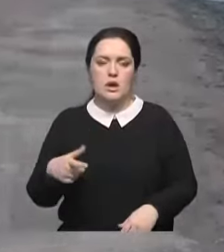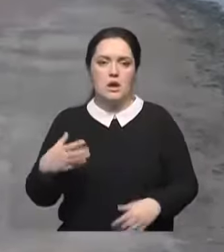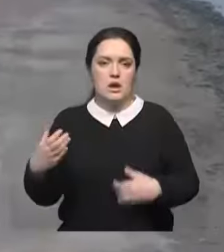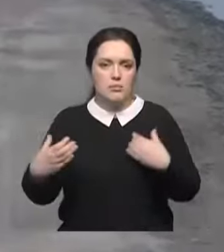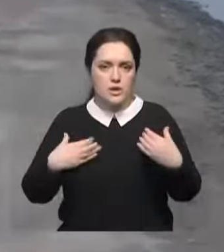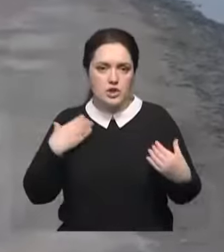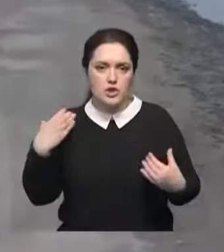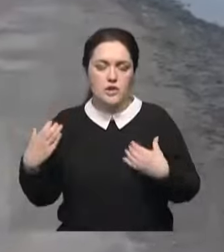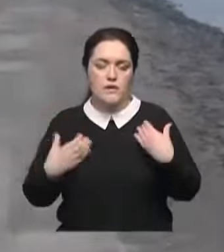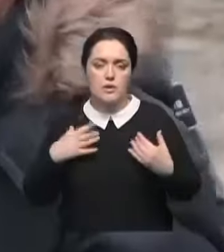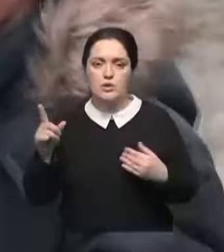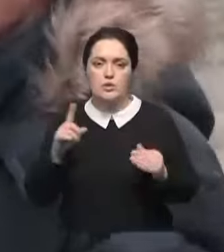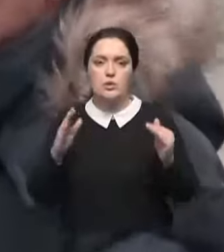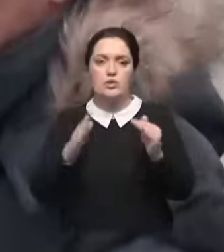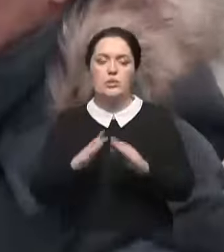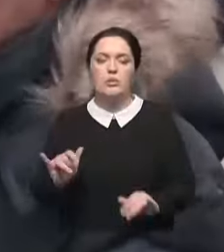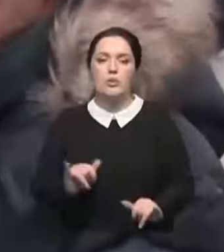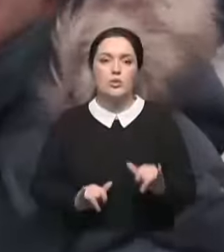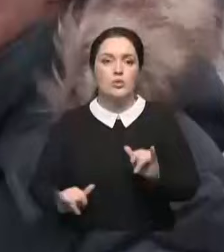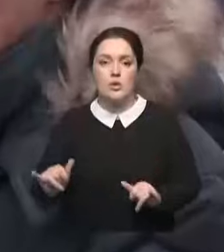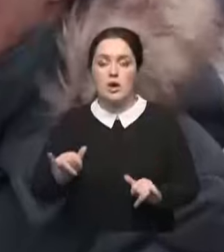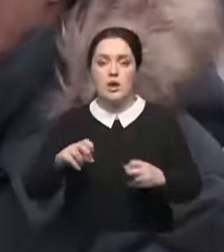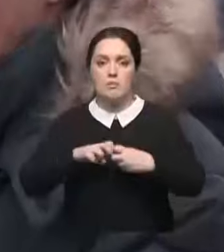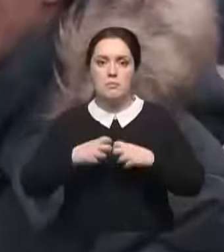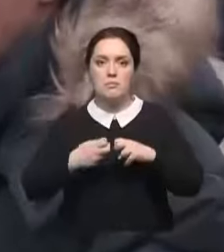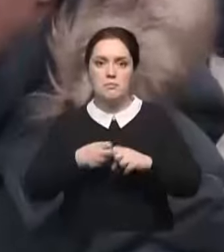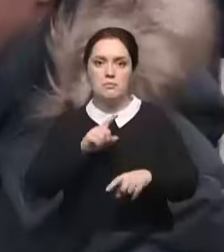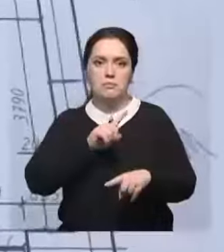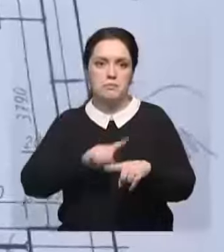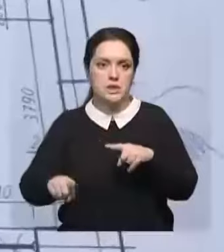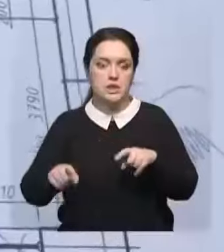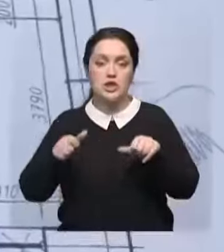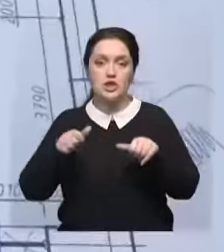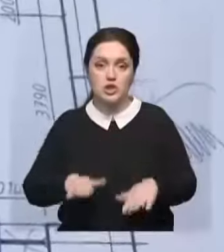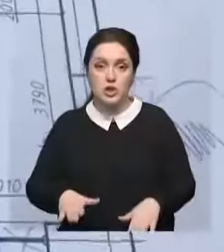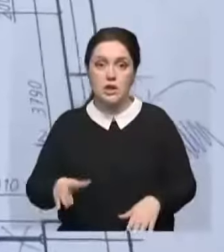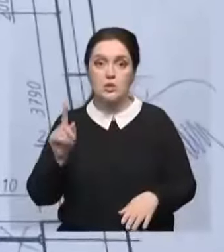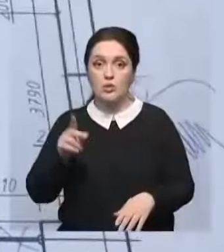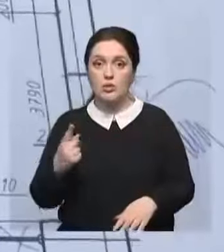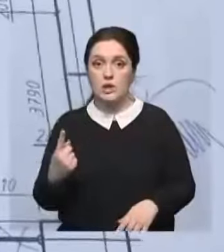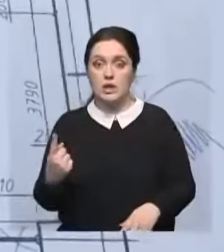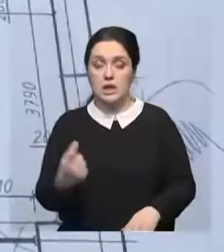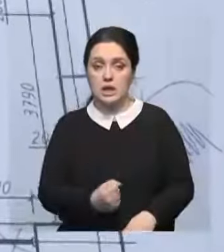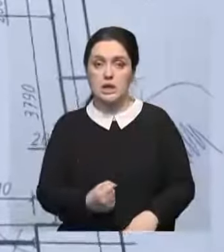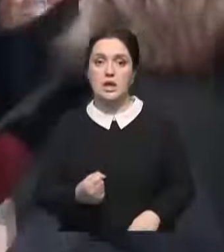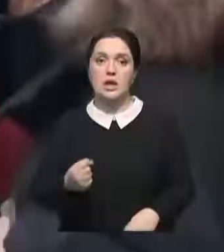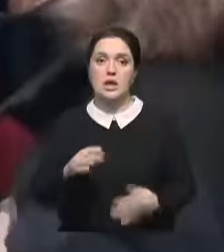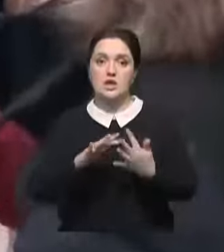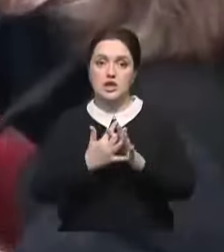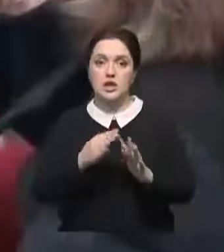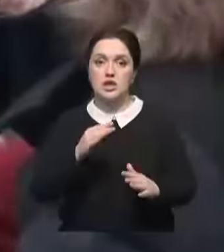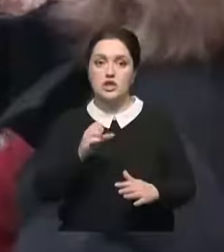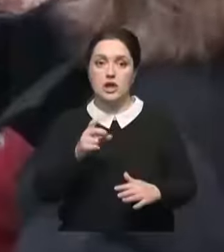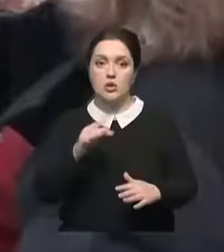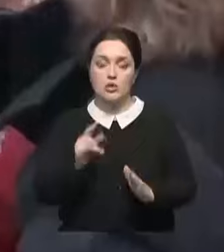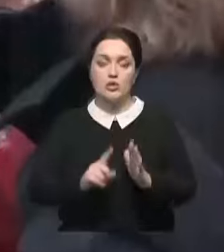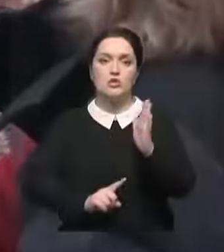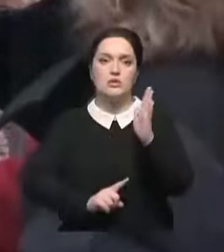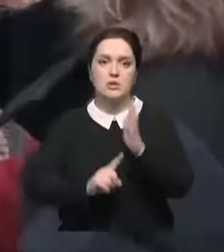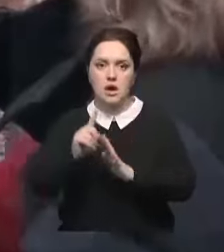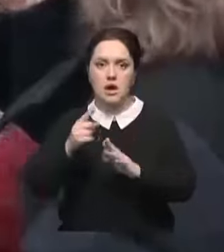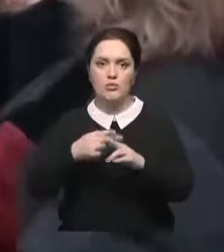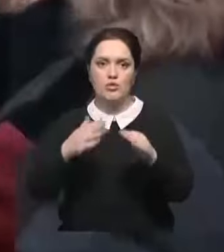что останутся без крова, но проблема быстро нашла свое решение. И уже к концу этой недели в селе Жалаулы приступят к